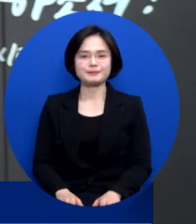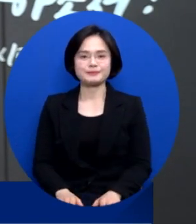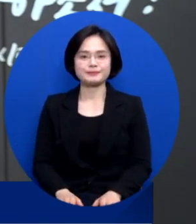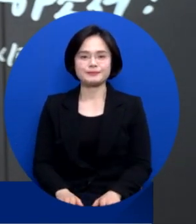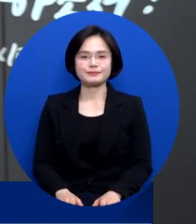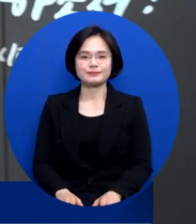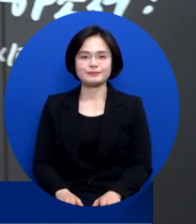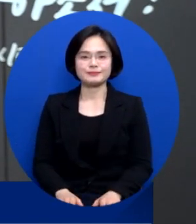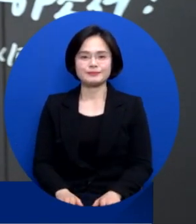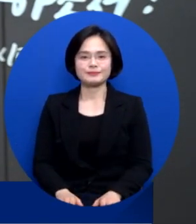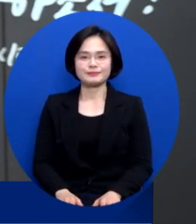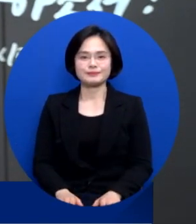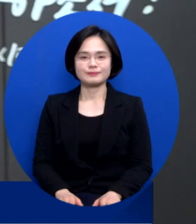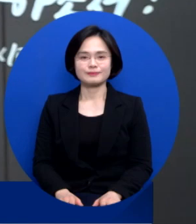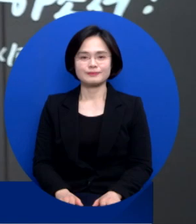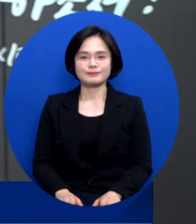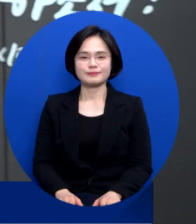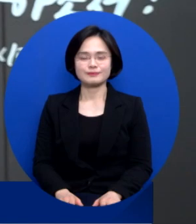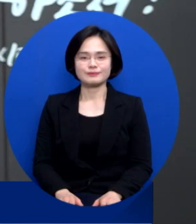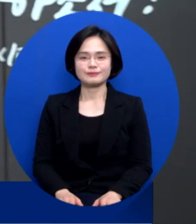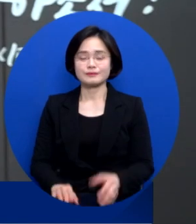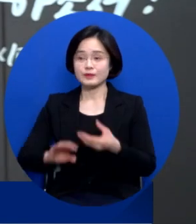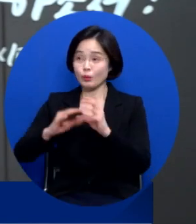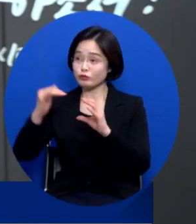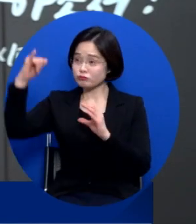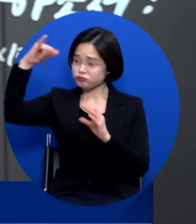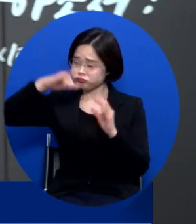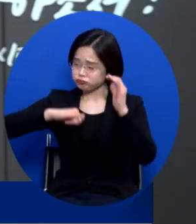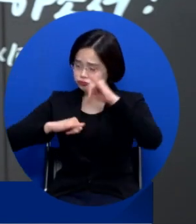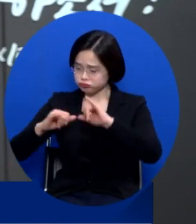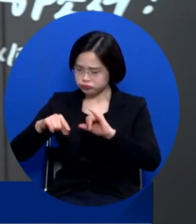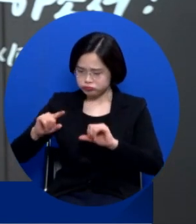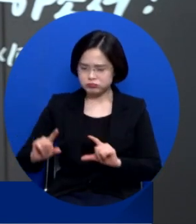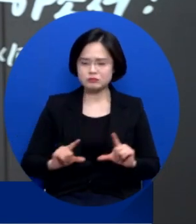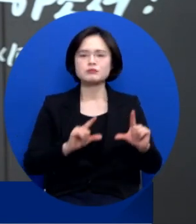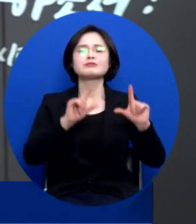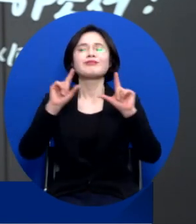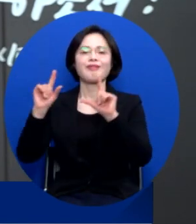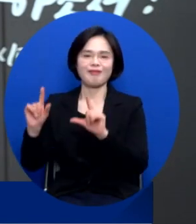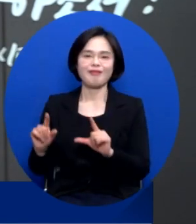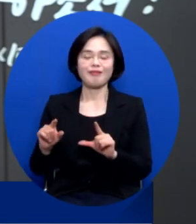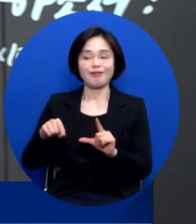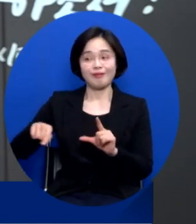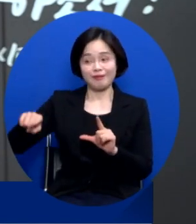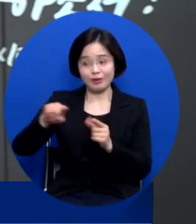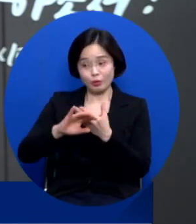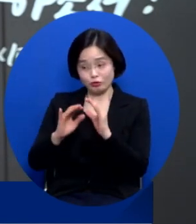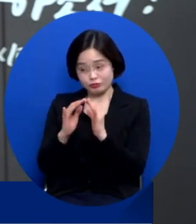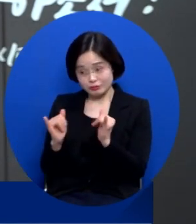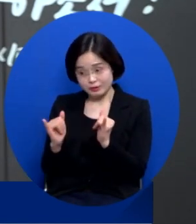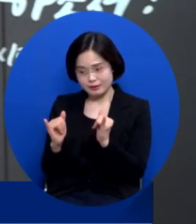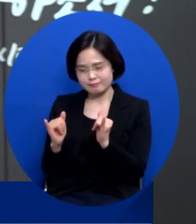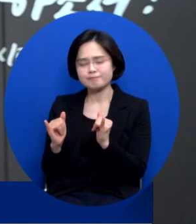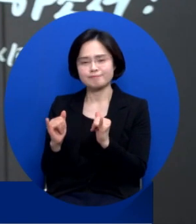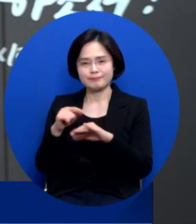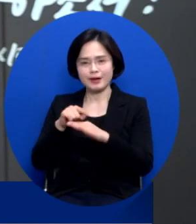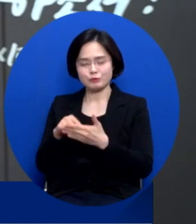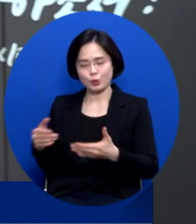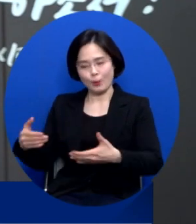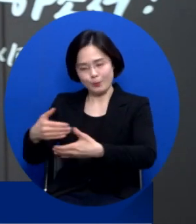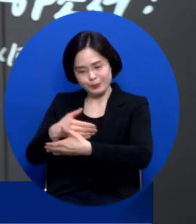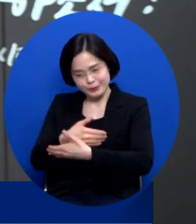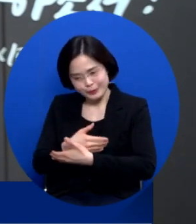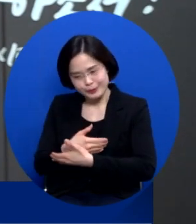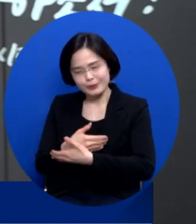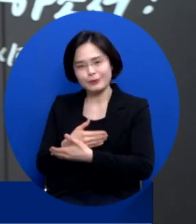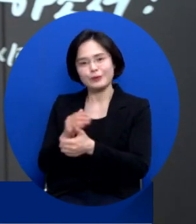이제 집 앞에까지 와 있는 그런 많은 이주민들을 가슴에 품고 또 보다 더 또 힘있게 효과적으로 환대하고